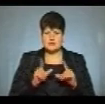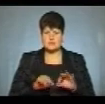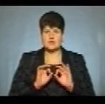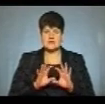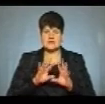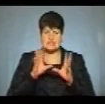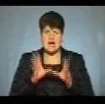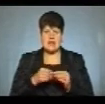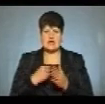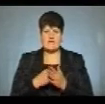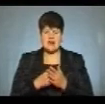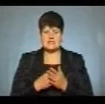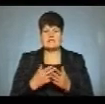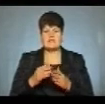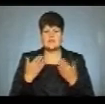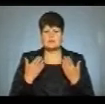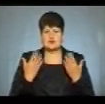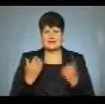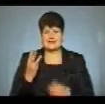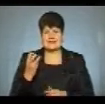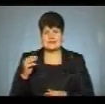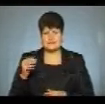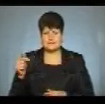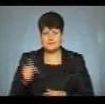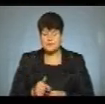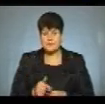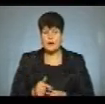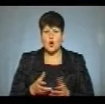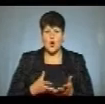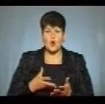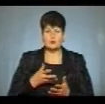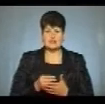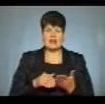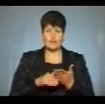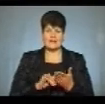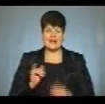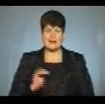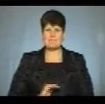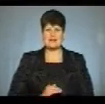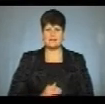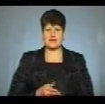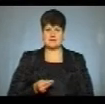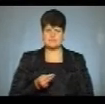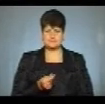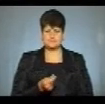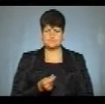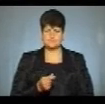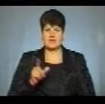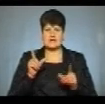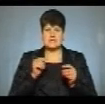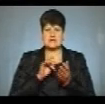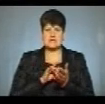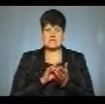загальна вартість відпочинку дітей – близько 300 тисяч гривень. Оплатили поїздку волонтери та підприємці. Їздили на